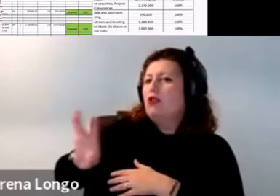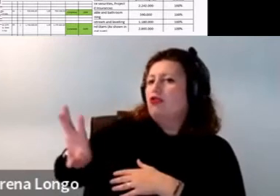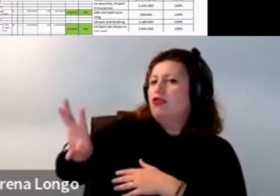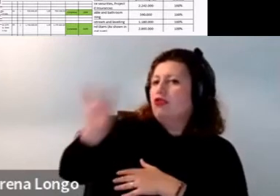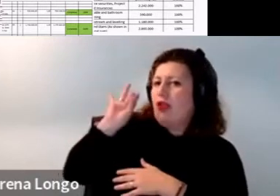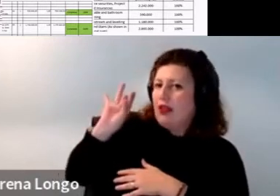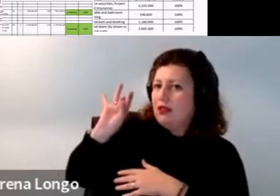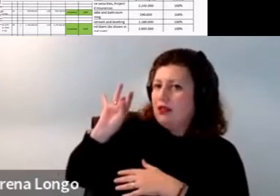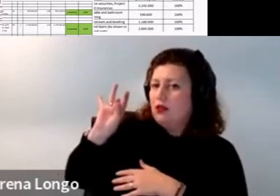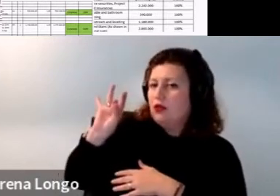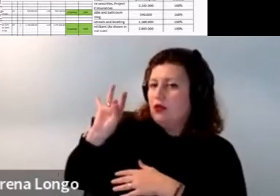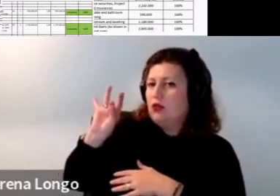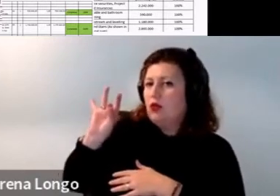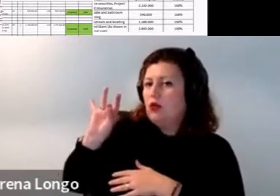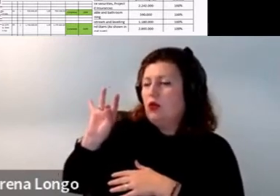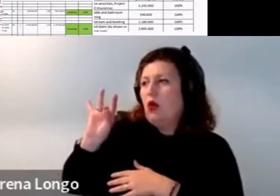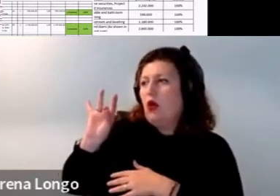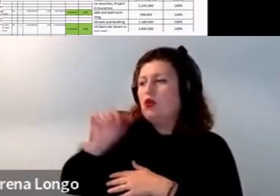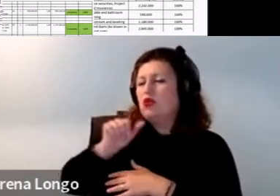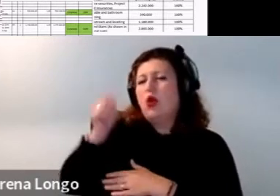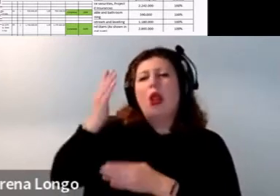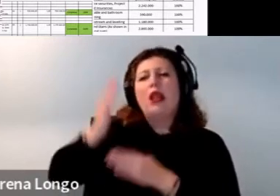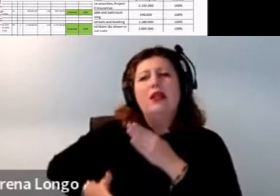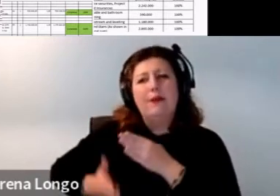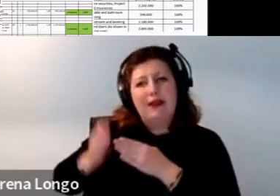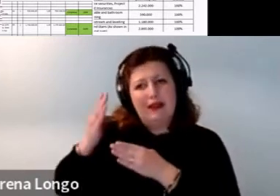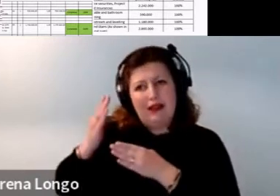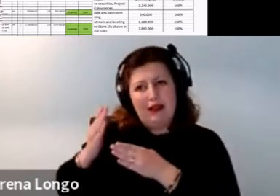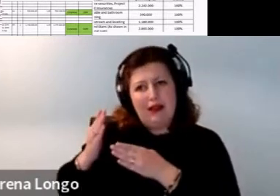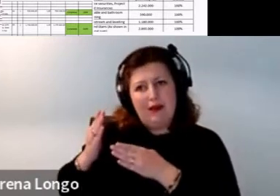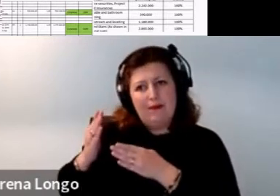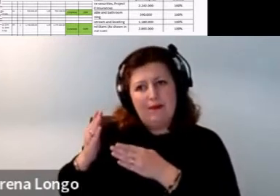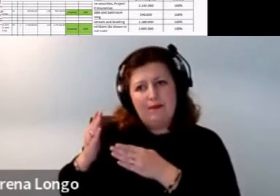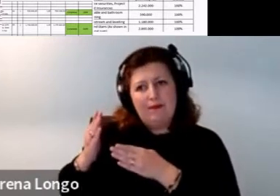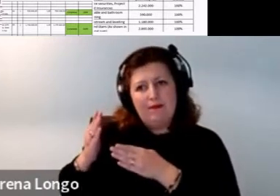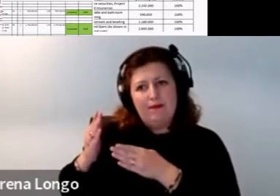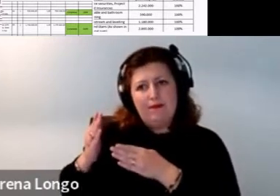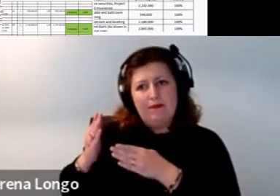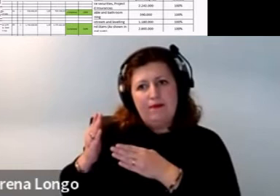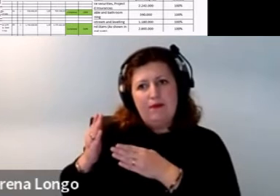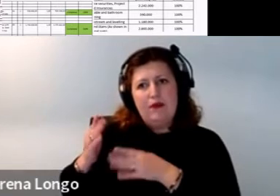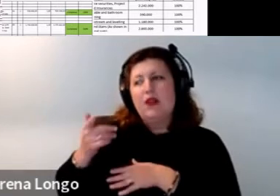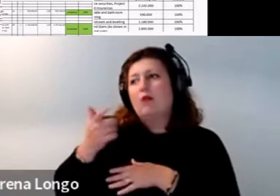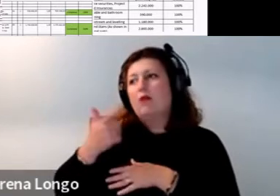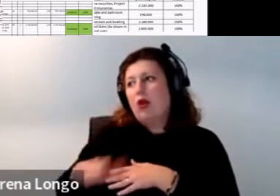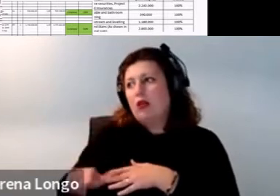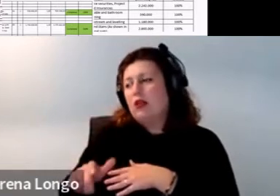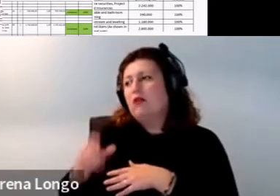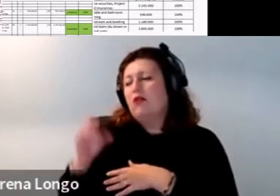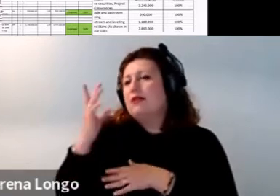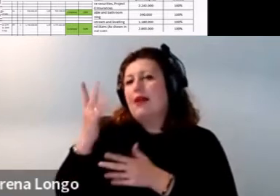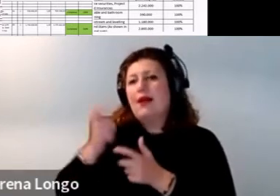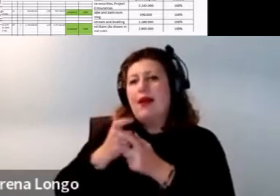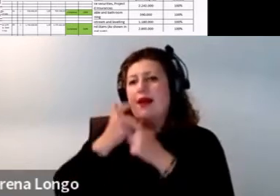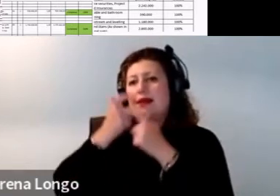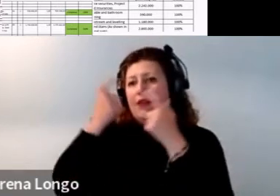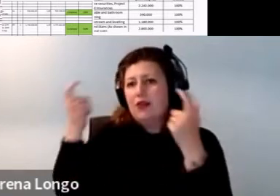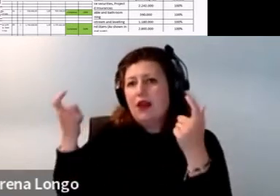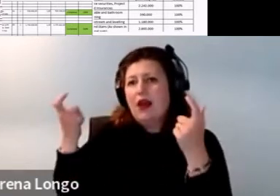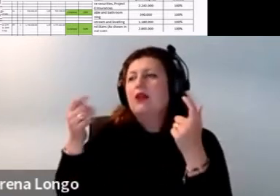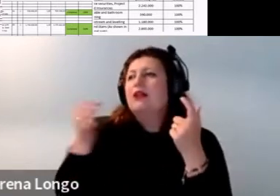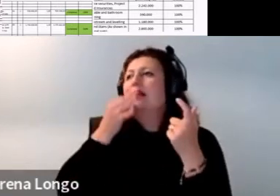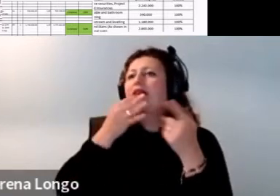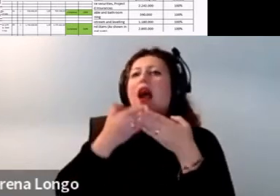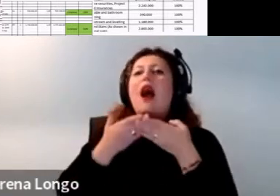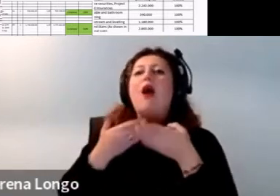partecipazione limitata dei contractors, perché altrimenti sarebbe stata una mole di documenti se fosse stata una